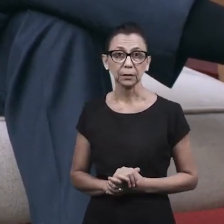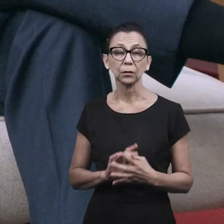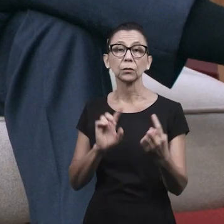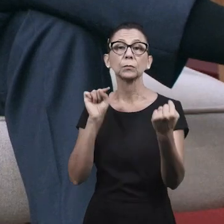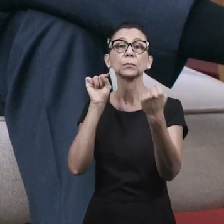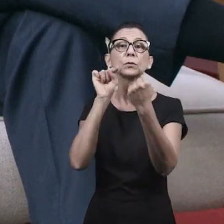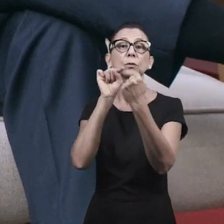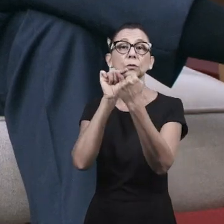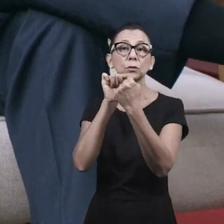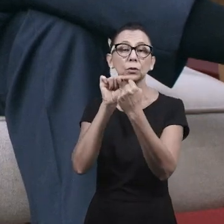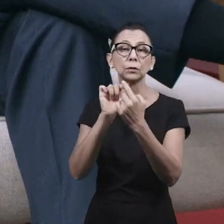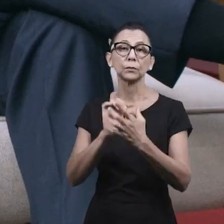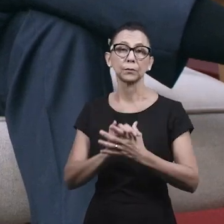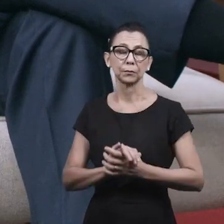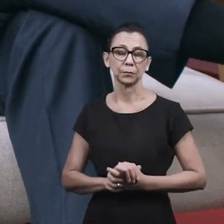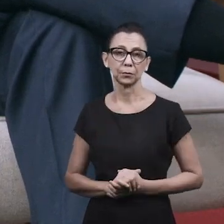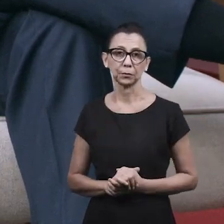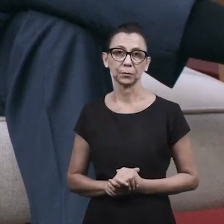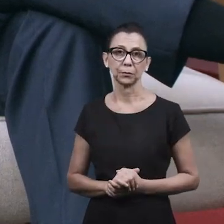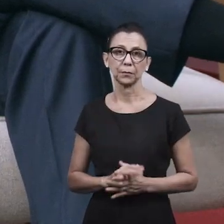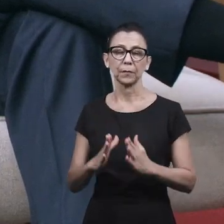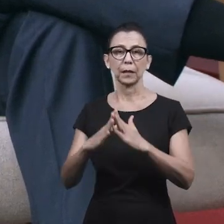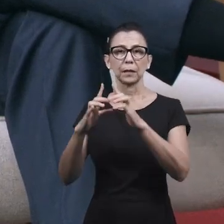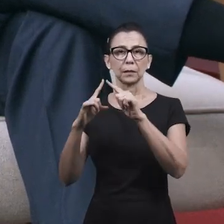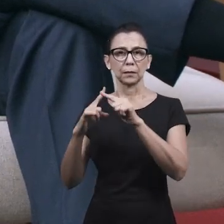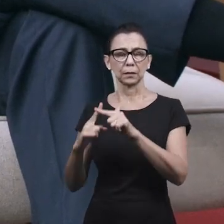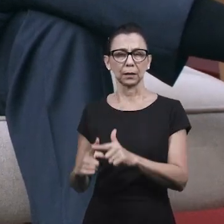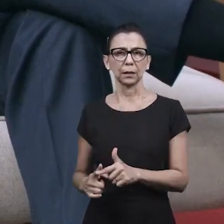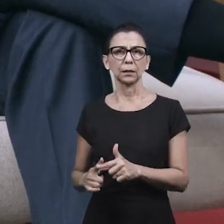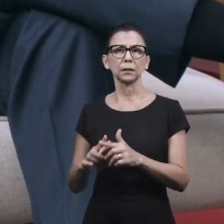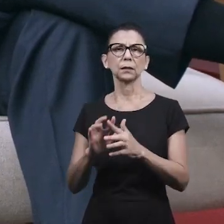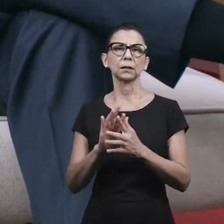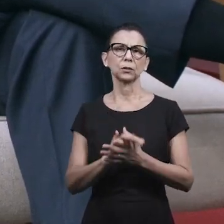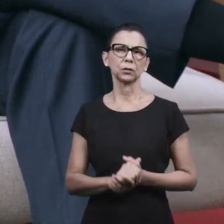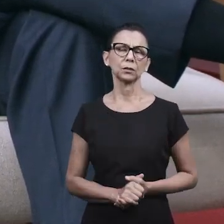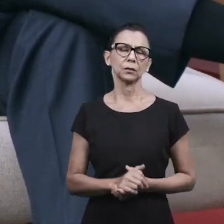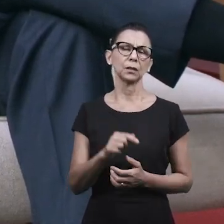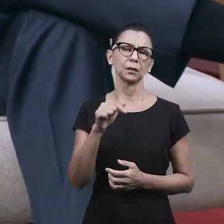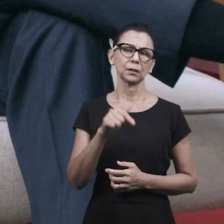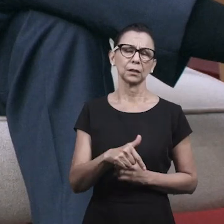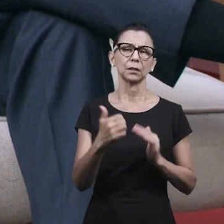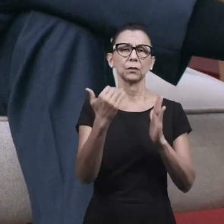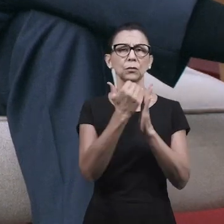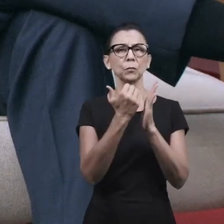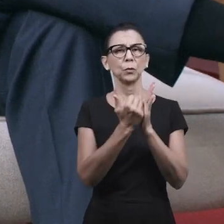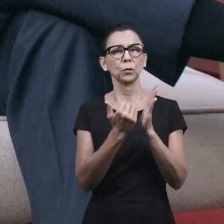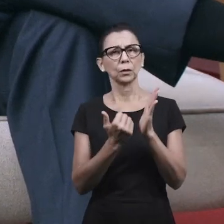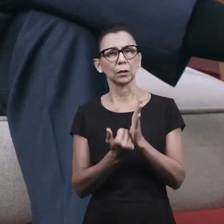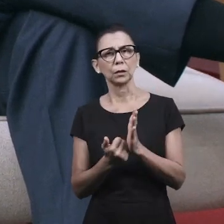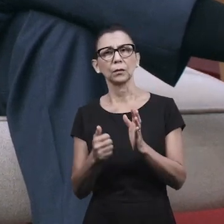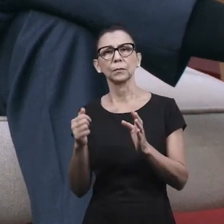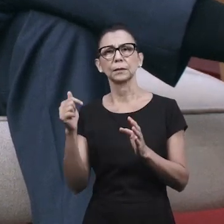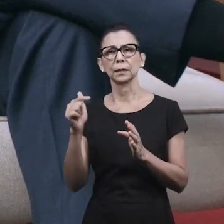comme institution, soit à l'école biblique dominicale, soit dans ce programme, dans nos cultes, dans tout le travail que